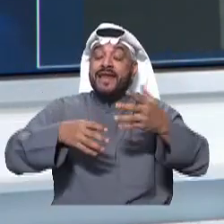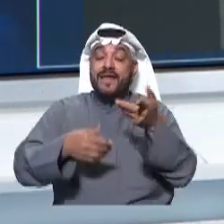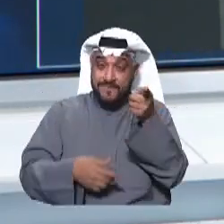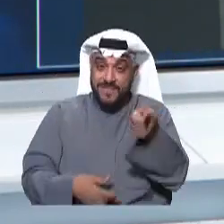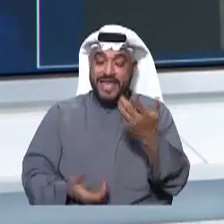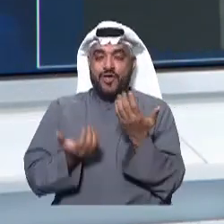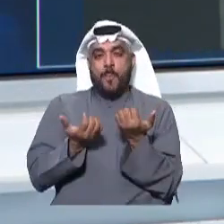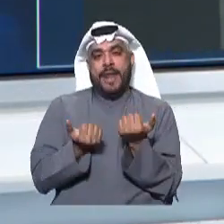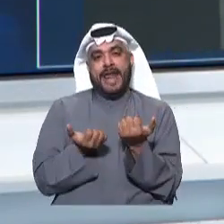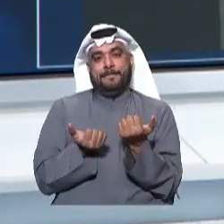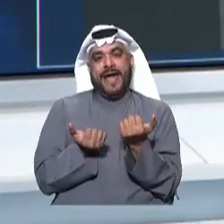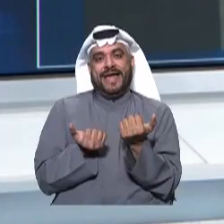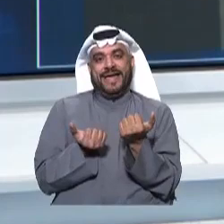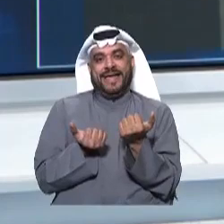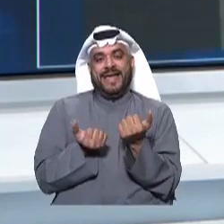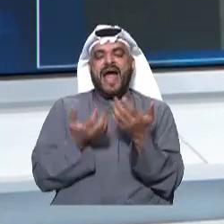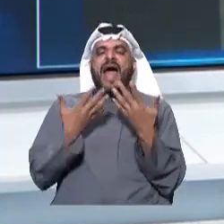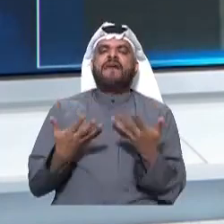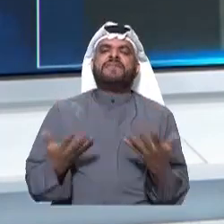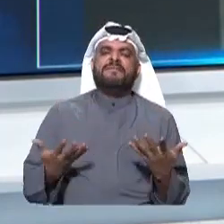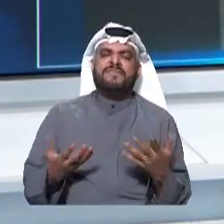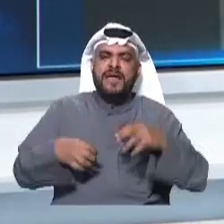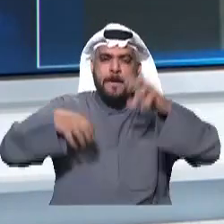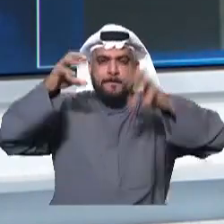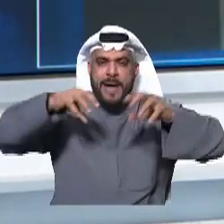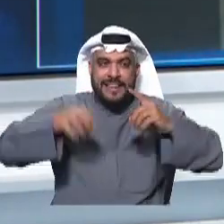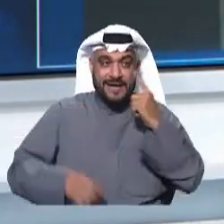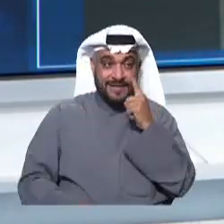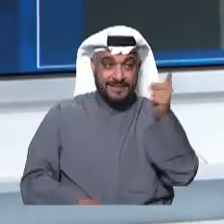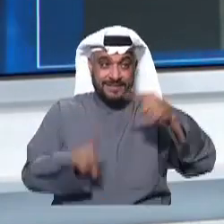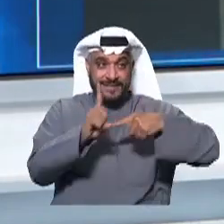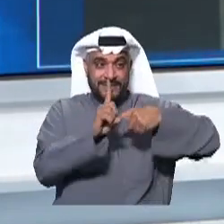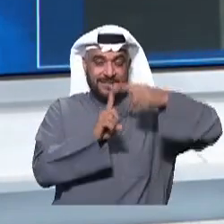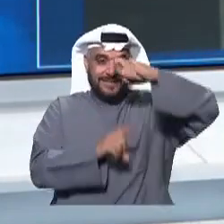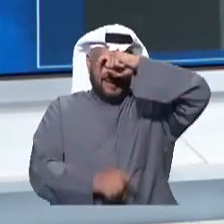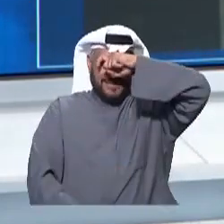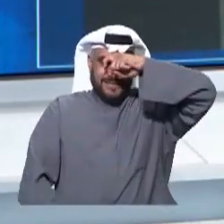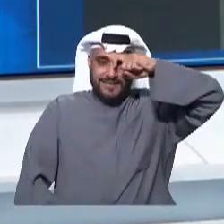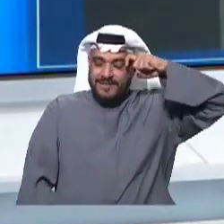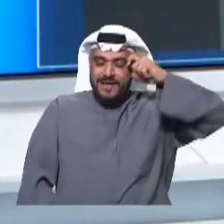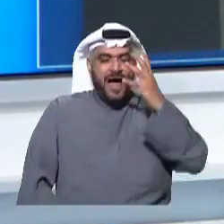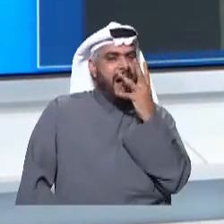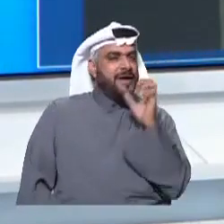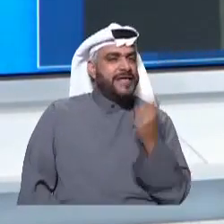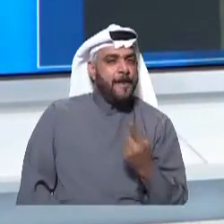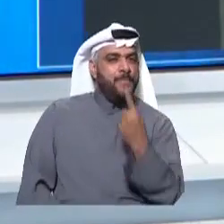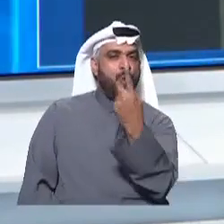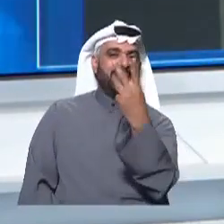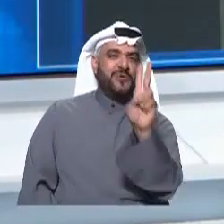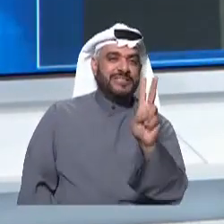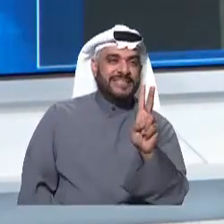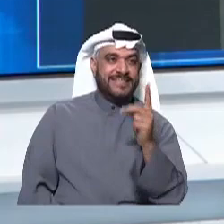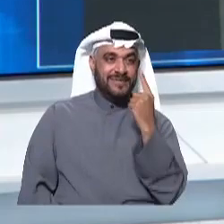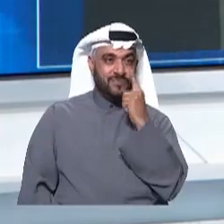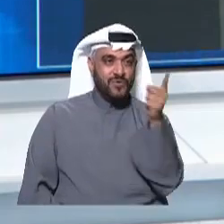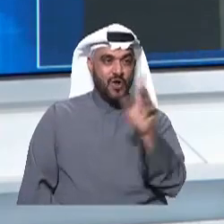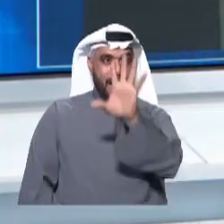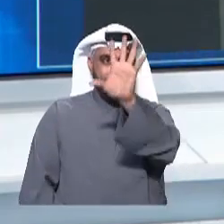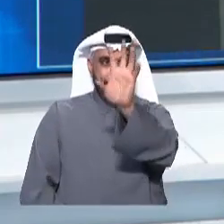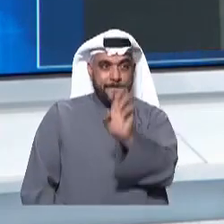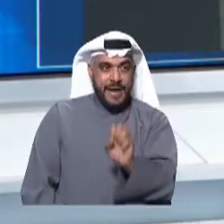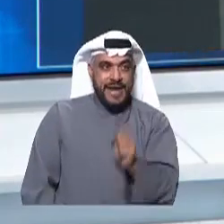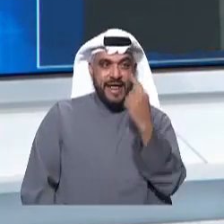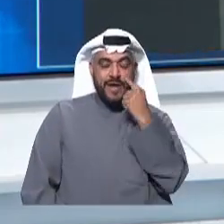21 درجة مئوية لأعلى حرارة، 11 درجة مئوية لأدنى حرارة على مدينة الكويت من 10 إلى 32 كيلومتر بالساعة سرعة